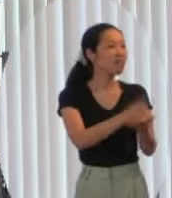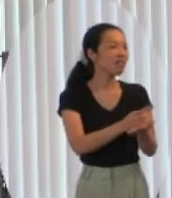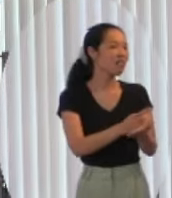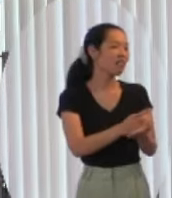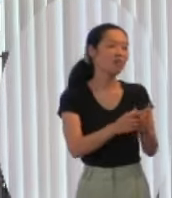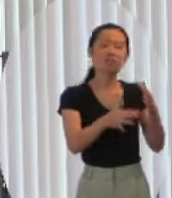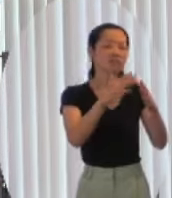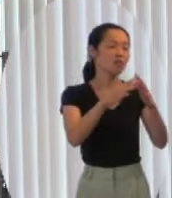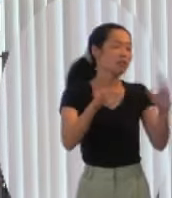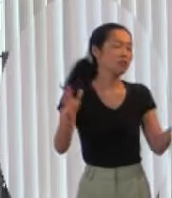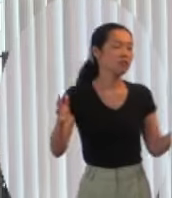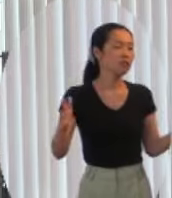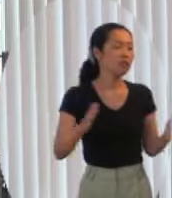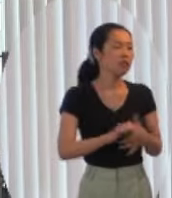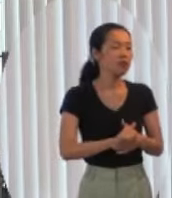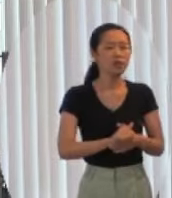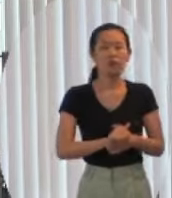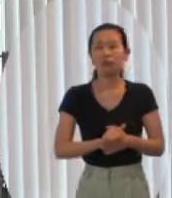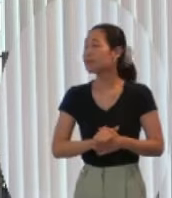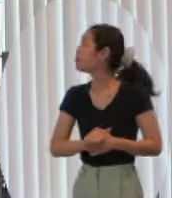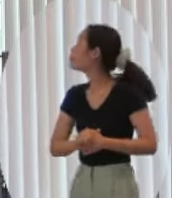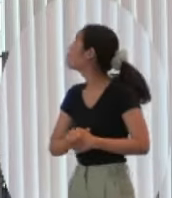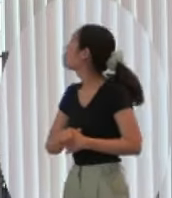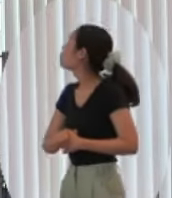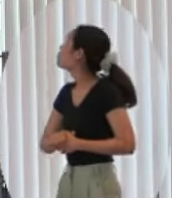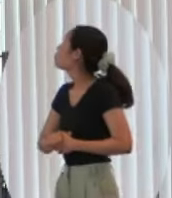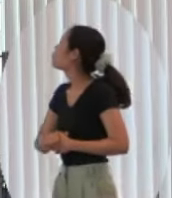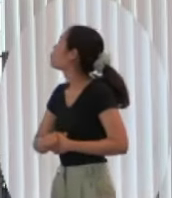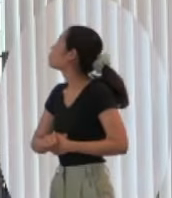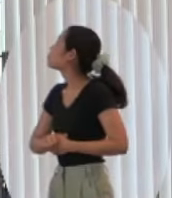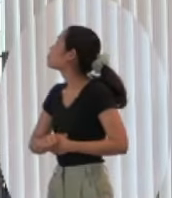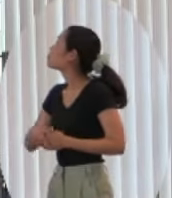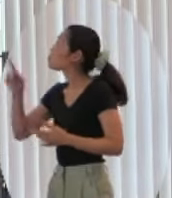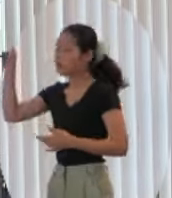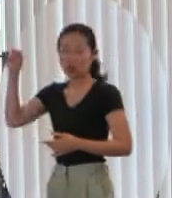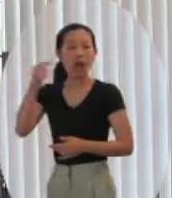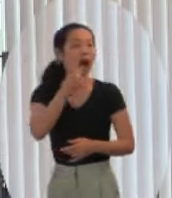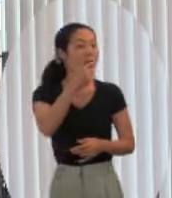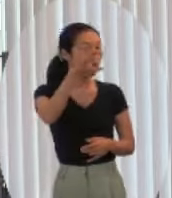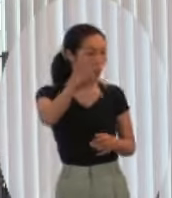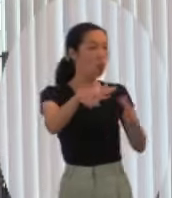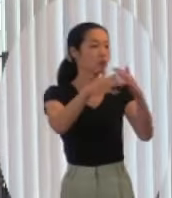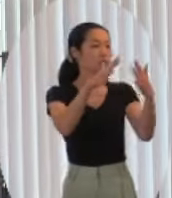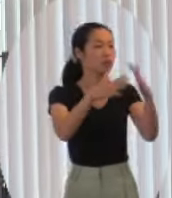実際にその国と国との紛争というものはありますけれども、そのことで、